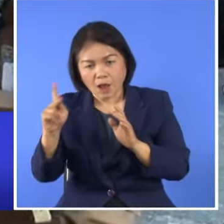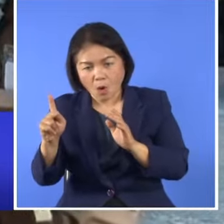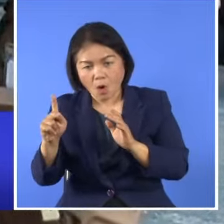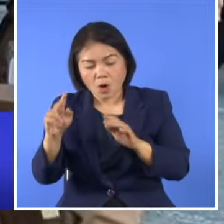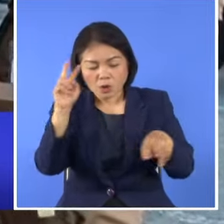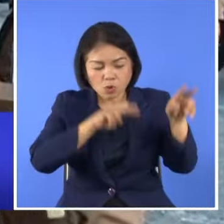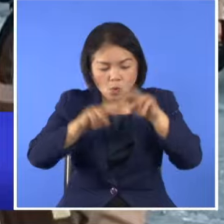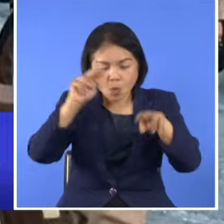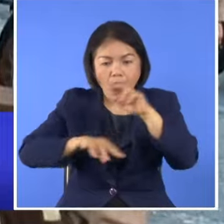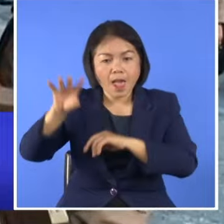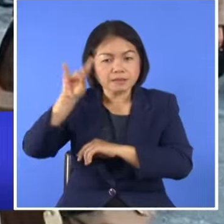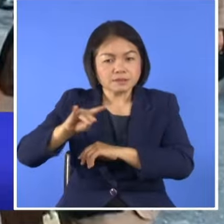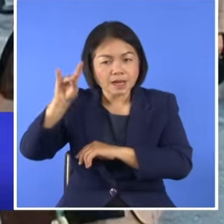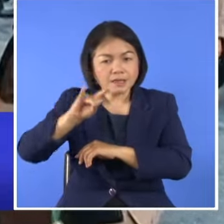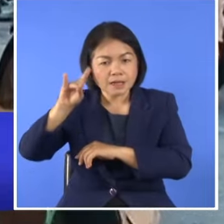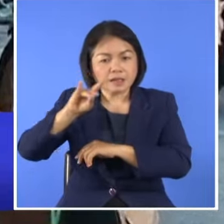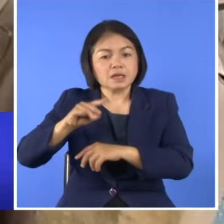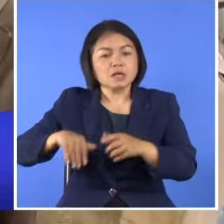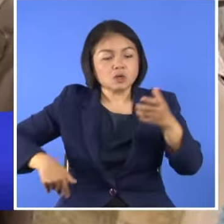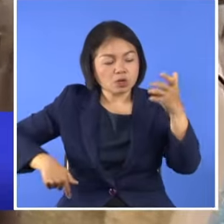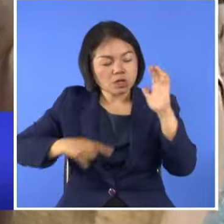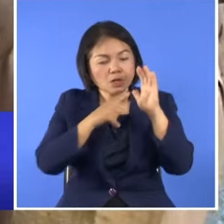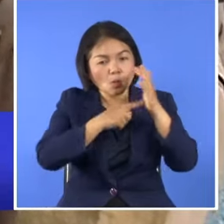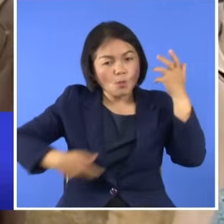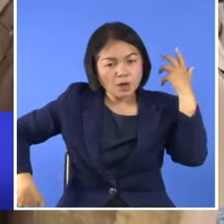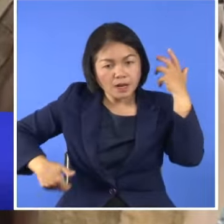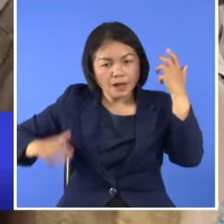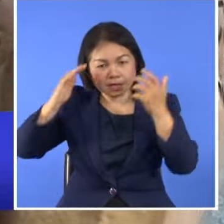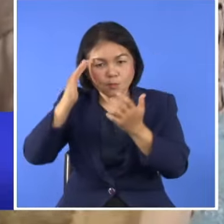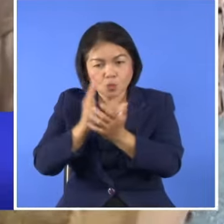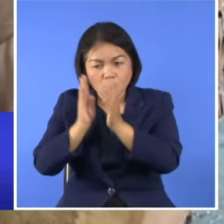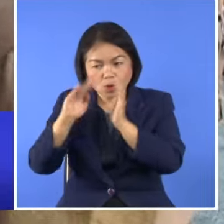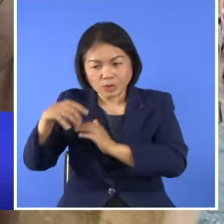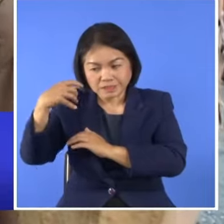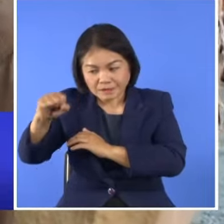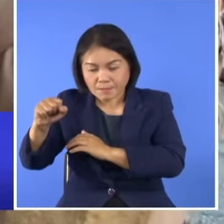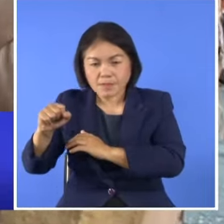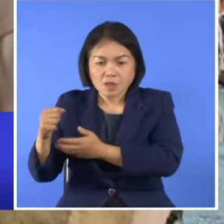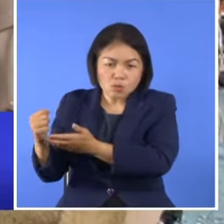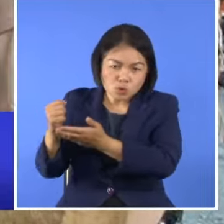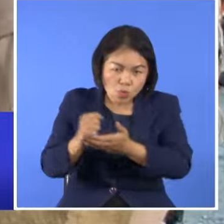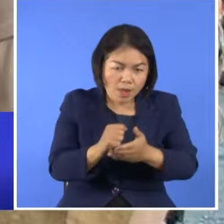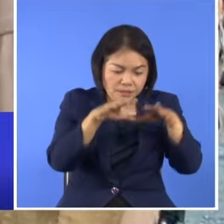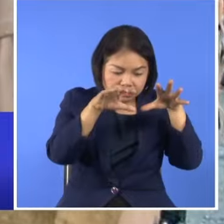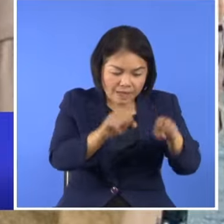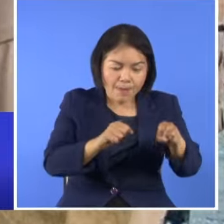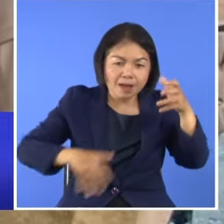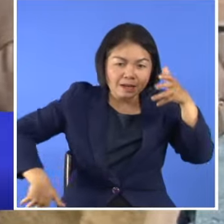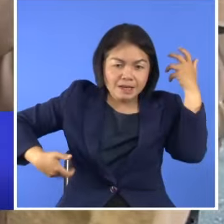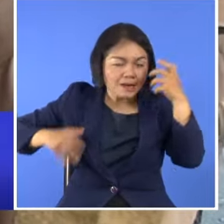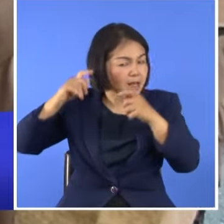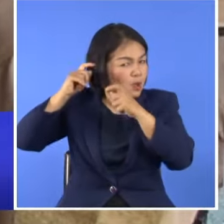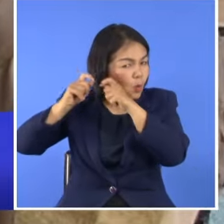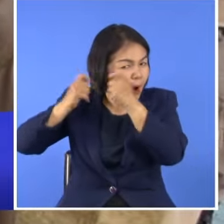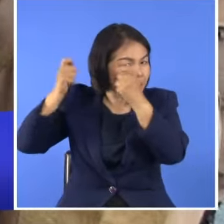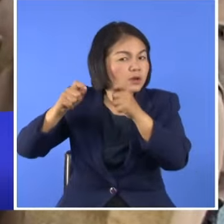สัตว์ป่าเขาสมโภชลพบุรีก็นำกำลังตำรวจเนี่ย 10กว่านายลงพื้นที่ไปติดตามตัวเจ้าหูแหว่งนะ